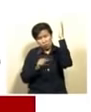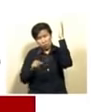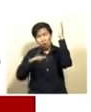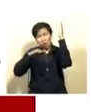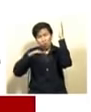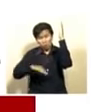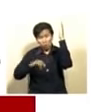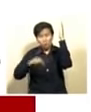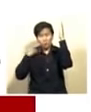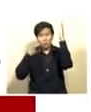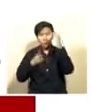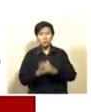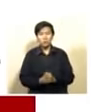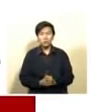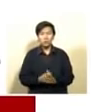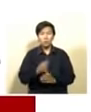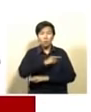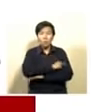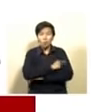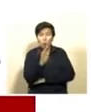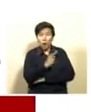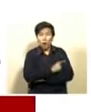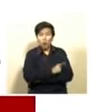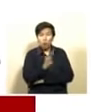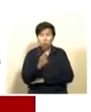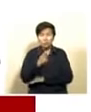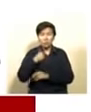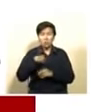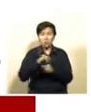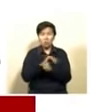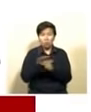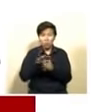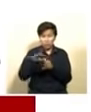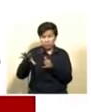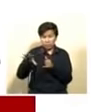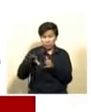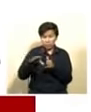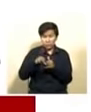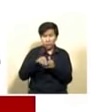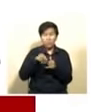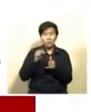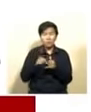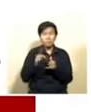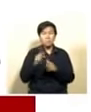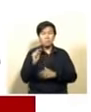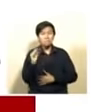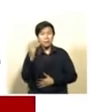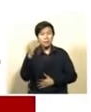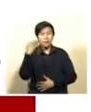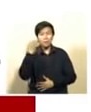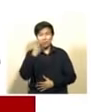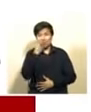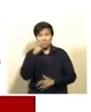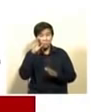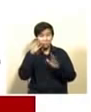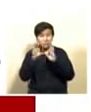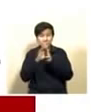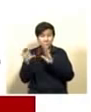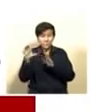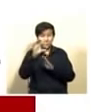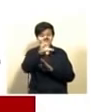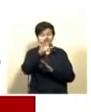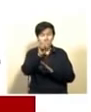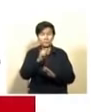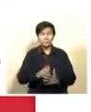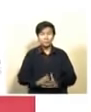ฮะครับก็จะเป็นในเรื่องของการที่อันนี้ที่ผมกล่าวนำไปเมื่อสักครู่นะ